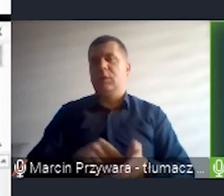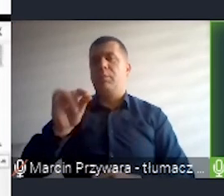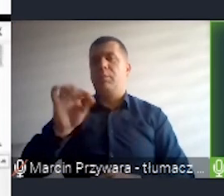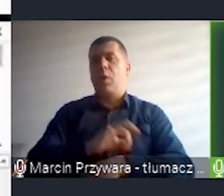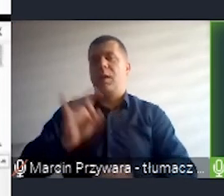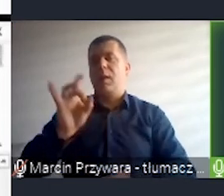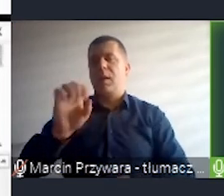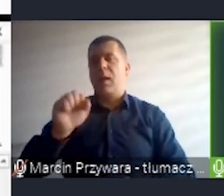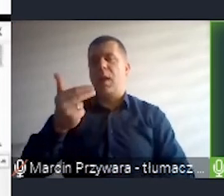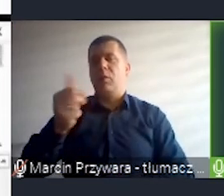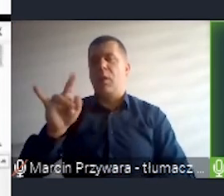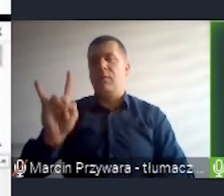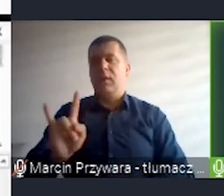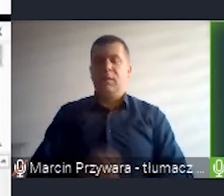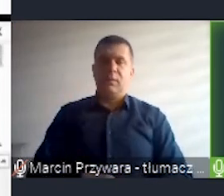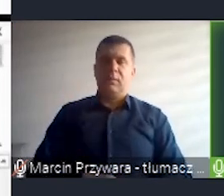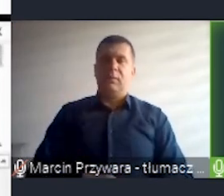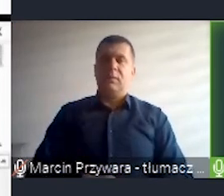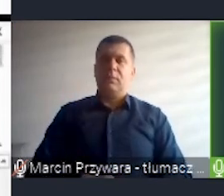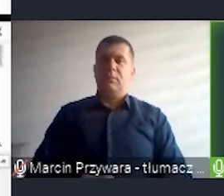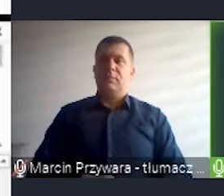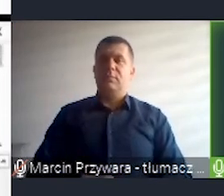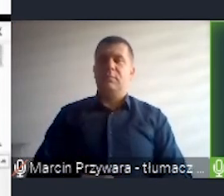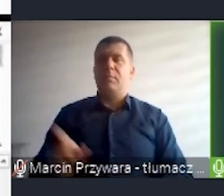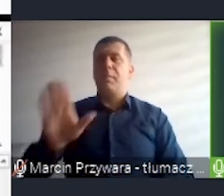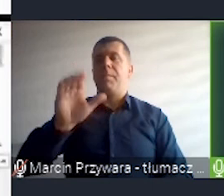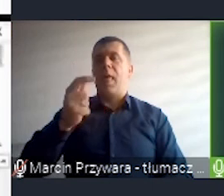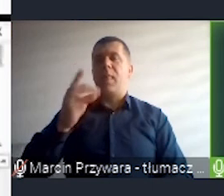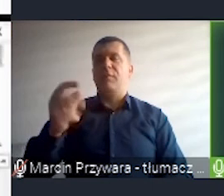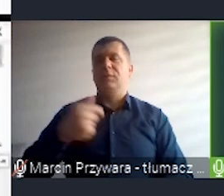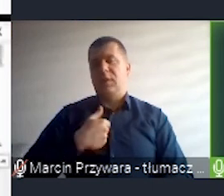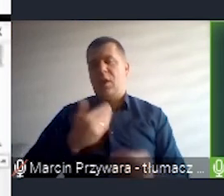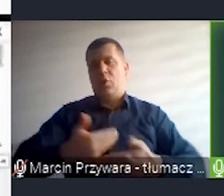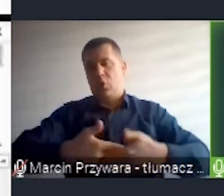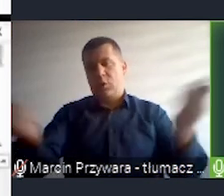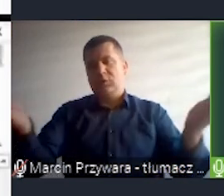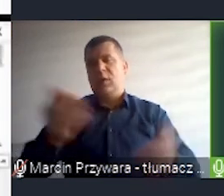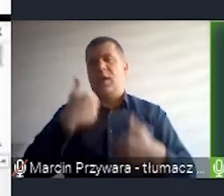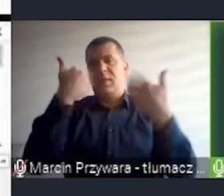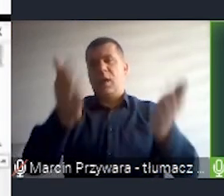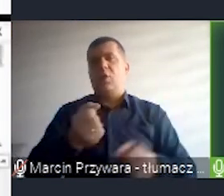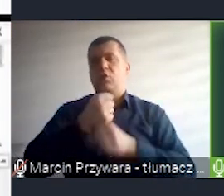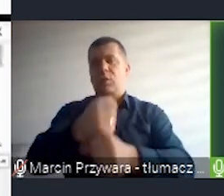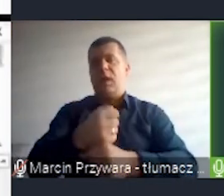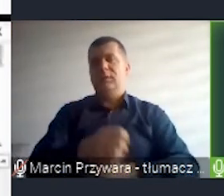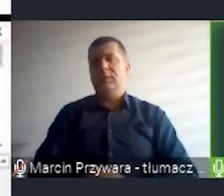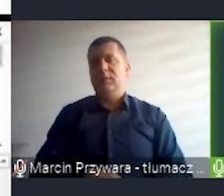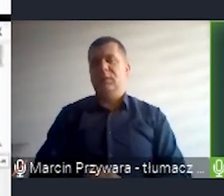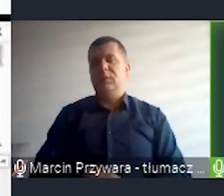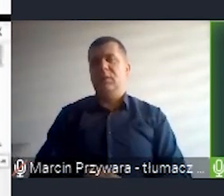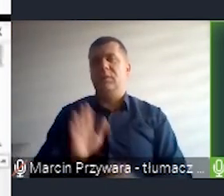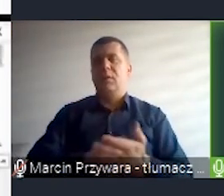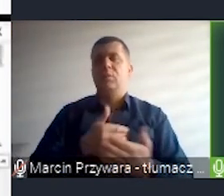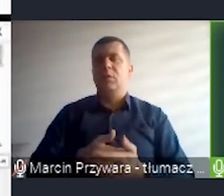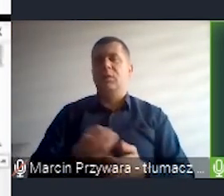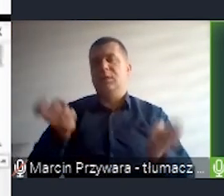grantowych, czyli projektów, gdzie beneficjent rozdaje dofinansowania, daje dotacje, na przykład na